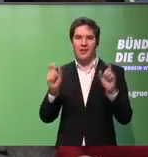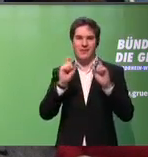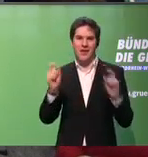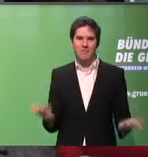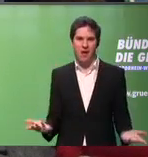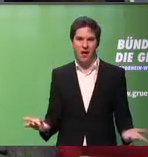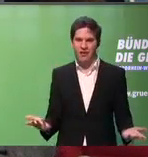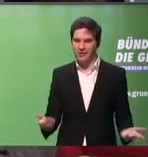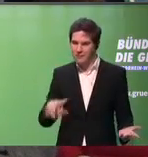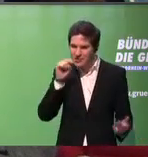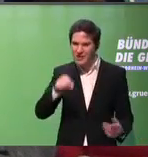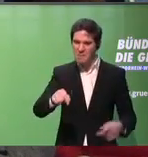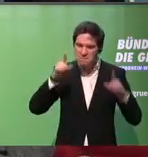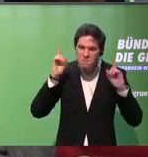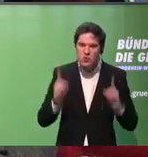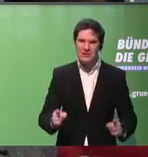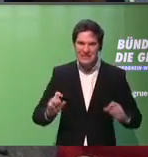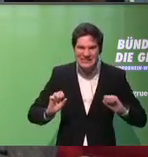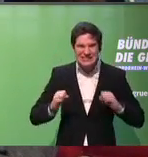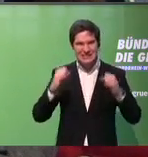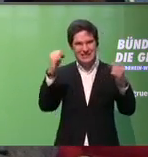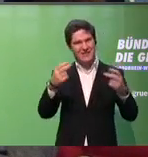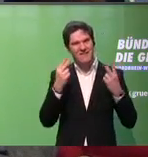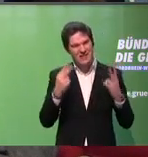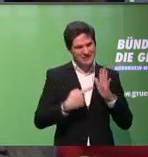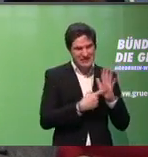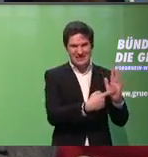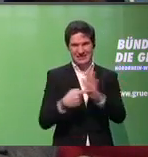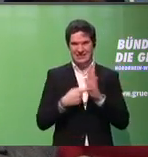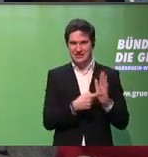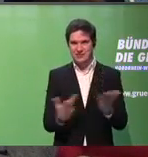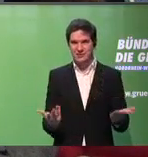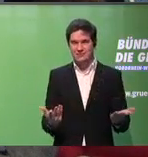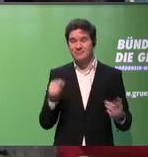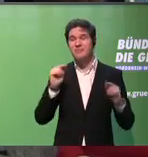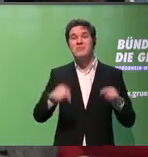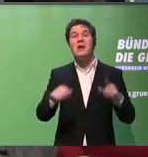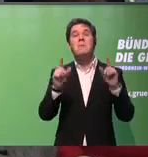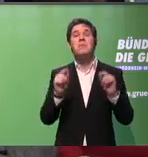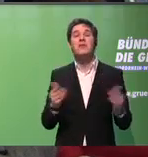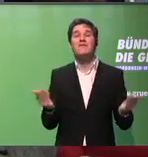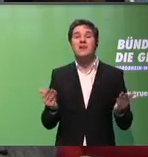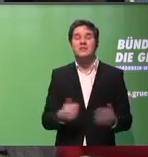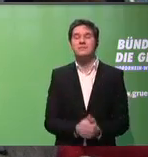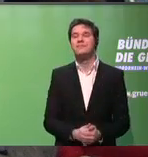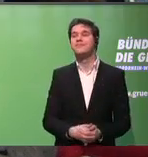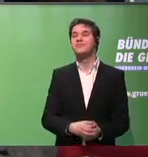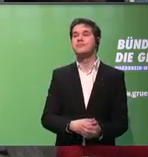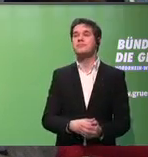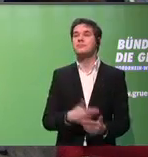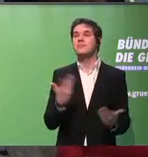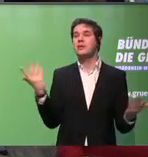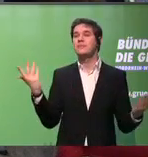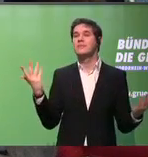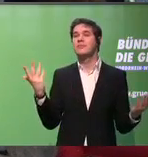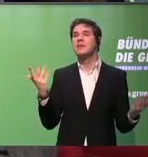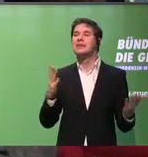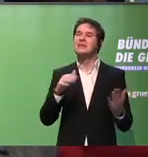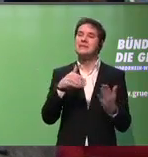müssen wirklich hochtragen. Was bedeutet das? Ich glaube, dass es gibt einige